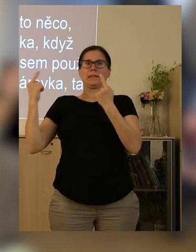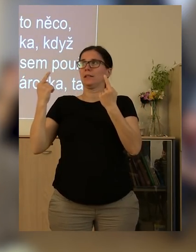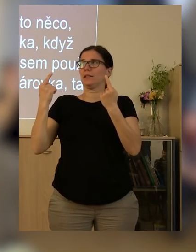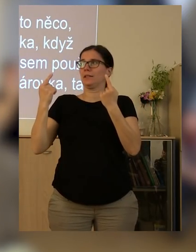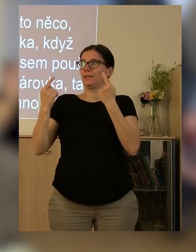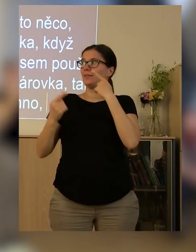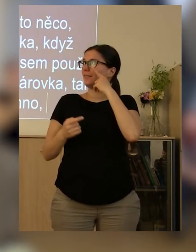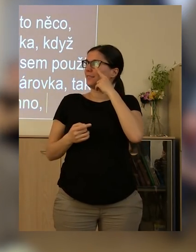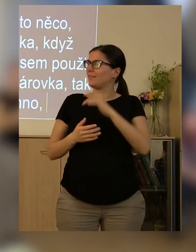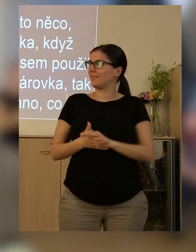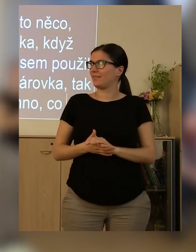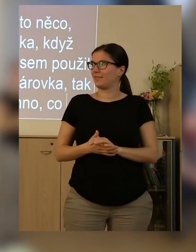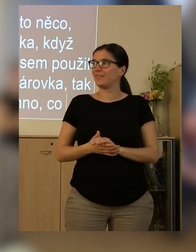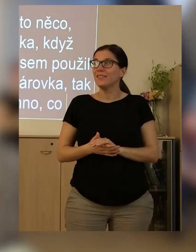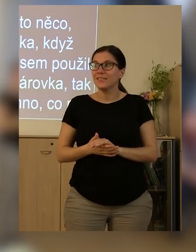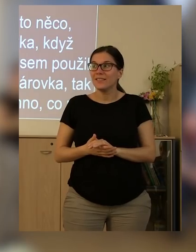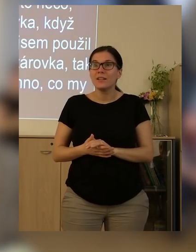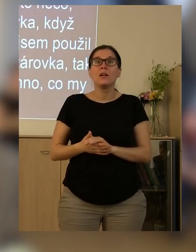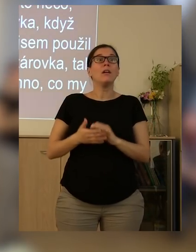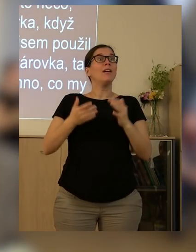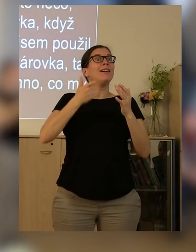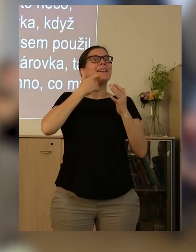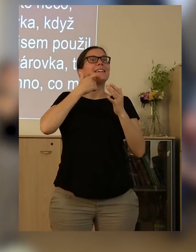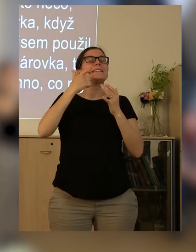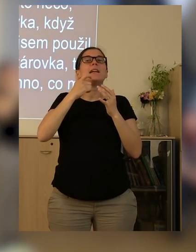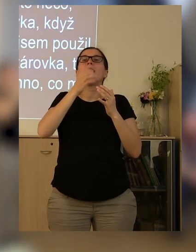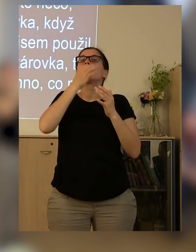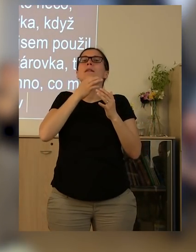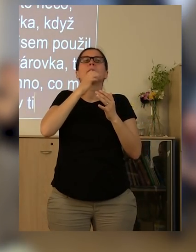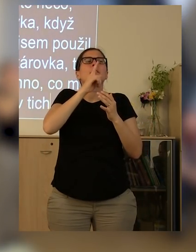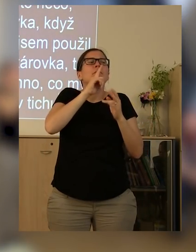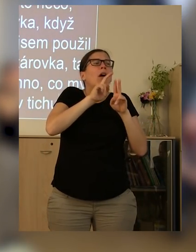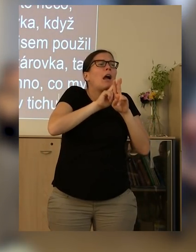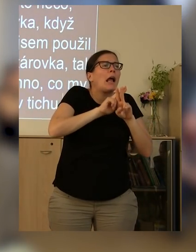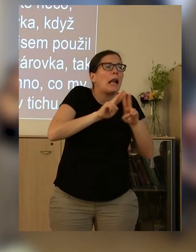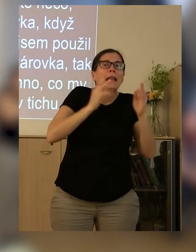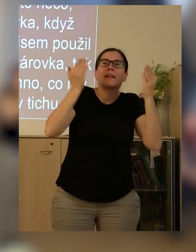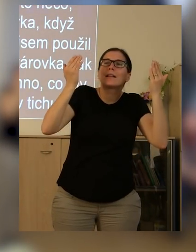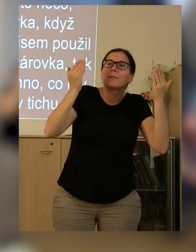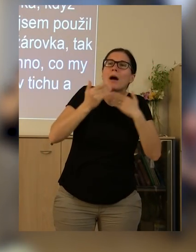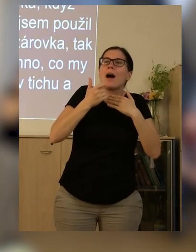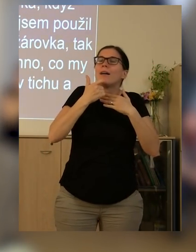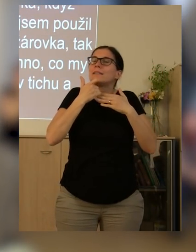Všechno, co bychom mohli vnímat v tichu a v tmě,